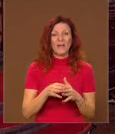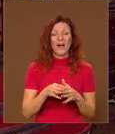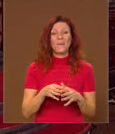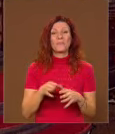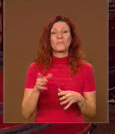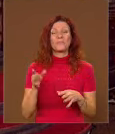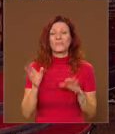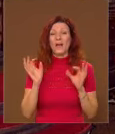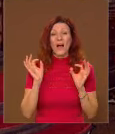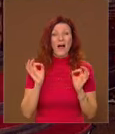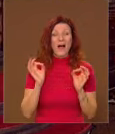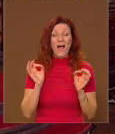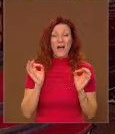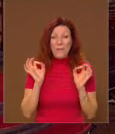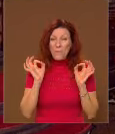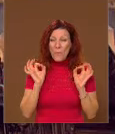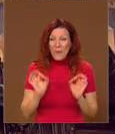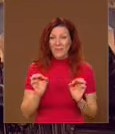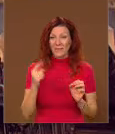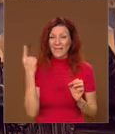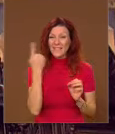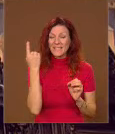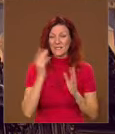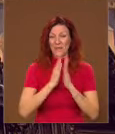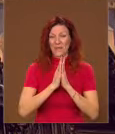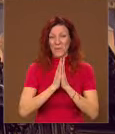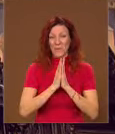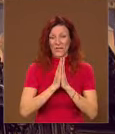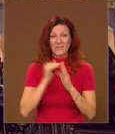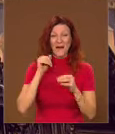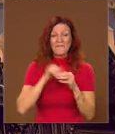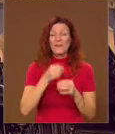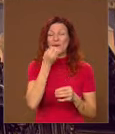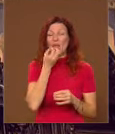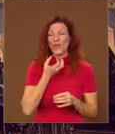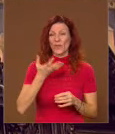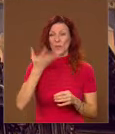се намира в това единство в духа,